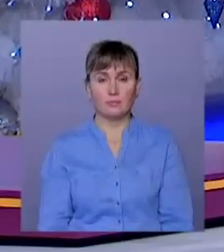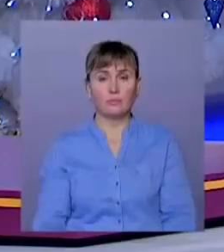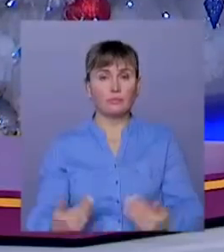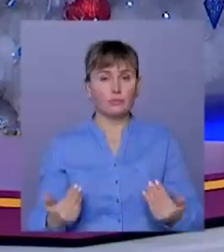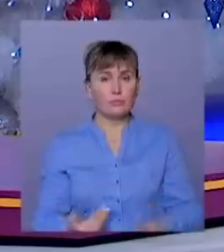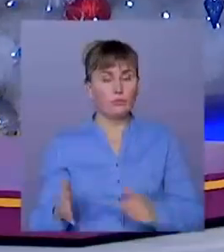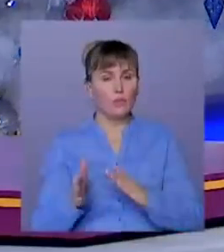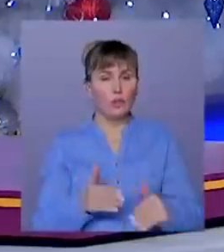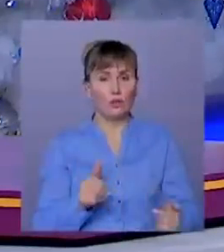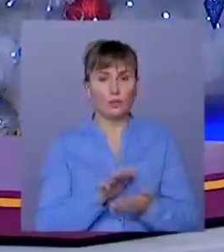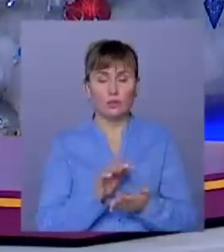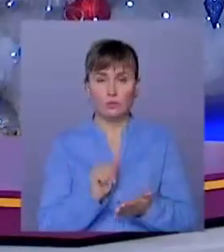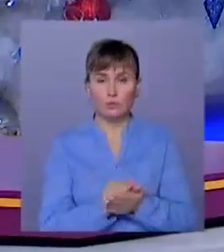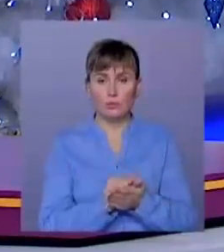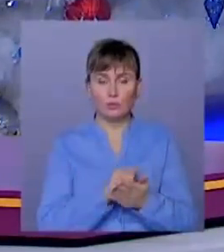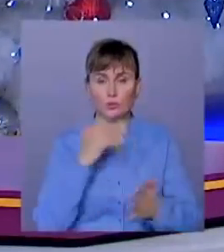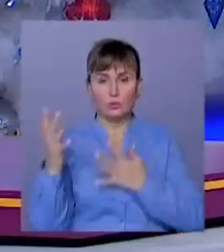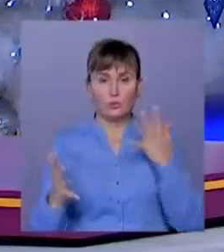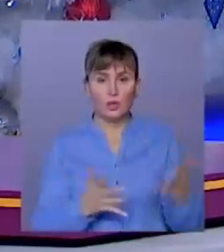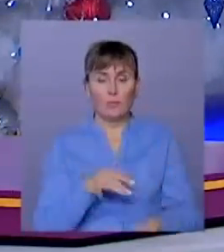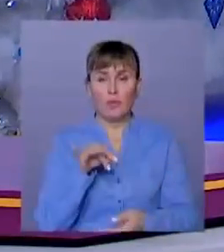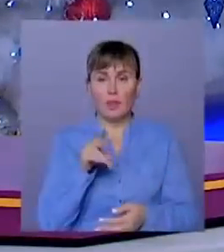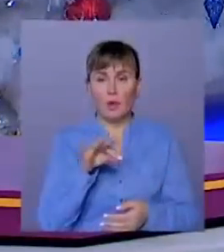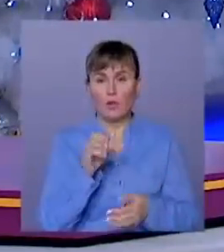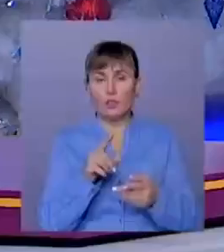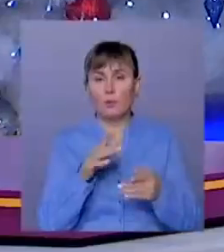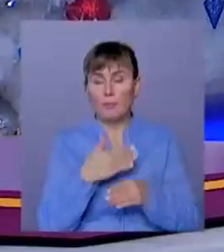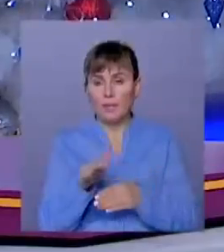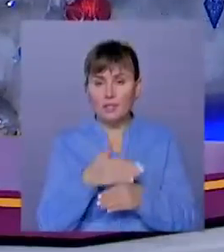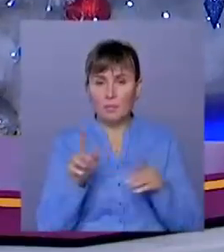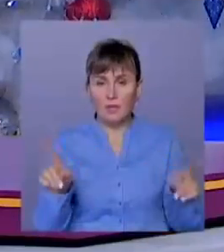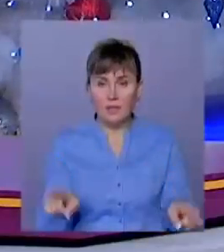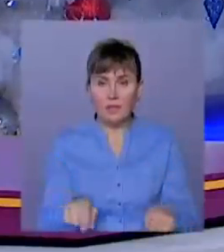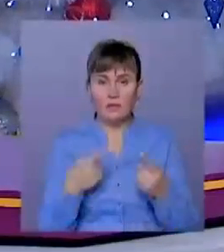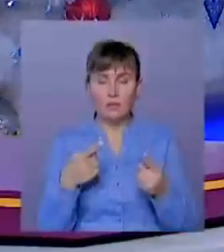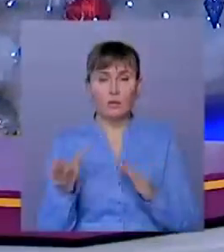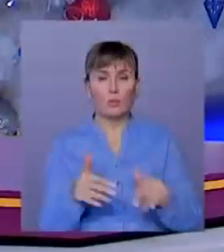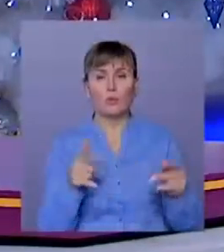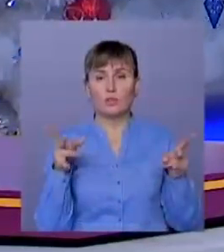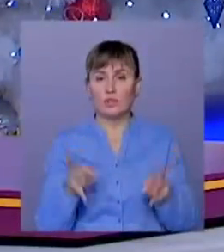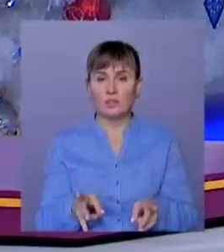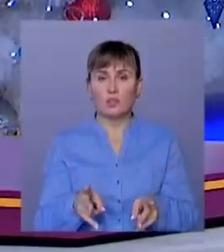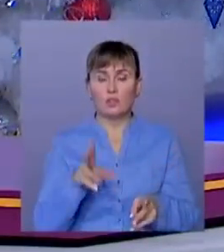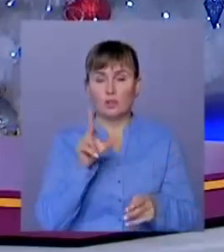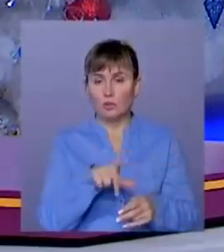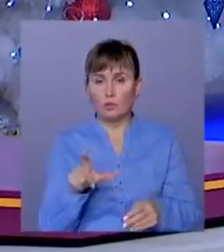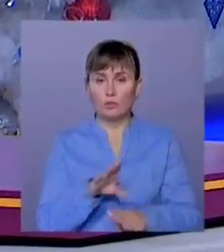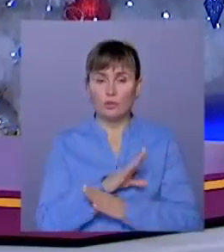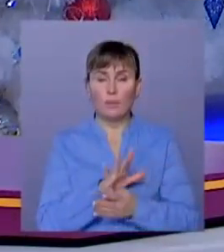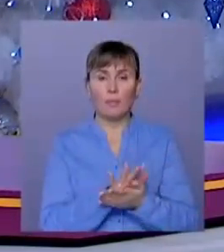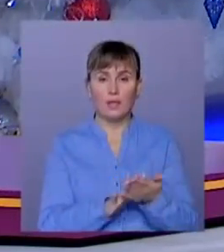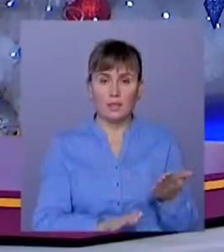Жизнь после разрушительного цунами. Индонезия потихоньку приходит в себя после очередного удара стихии. Число жертв продолжает